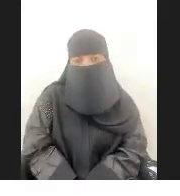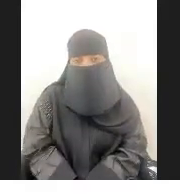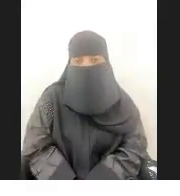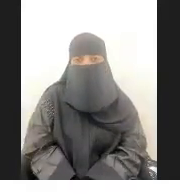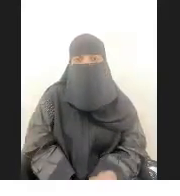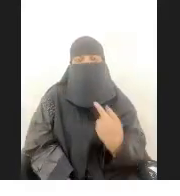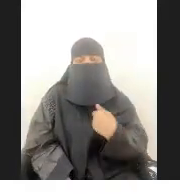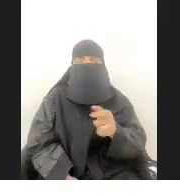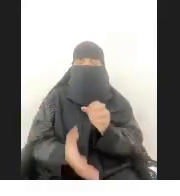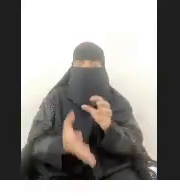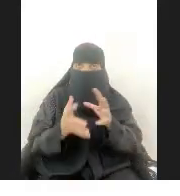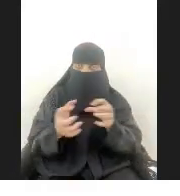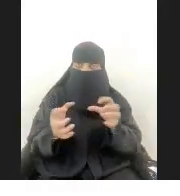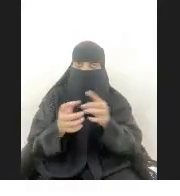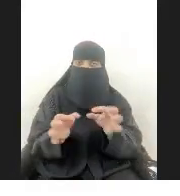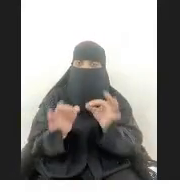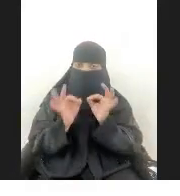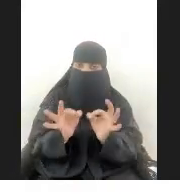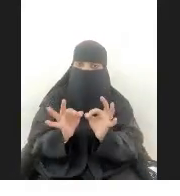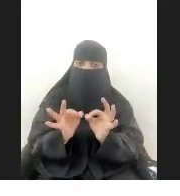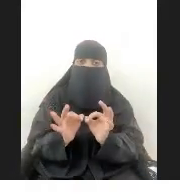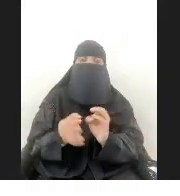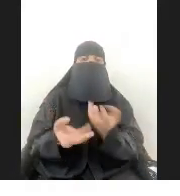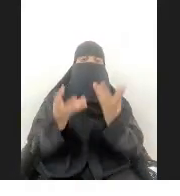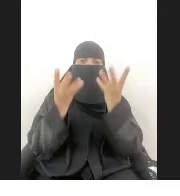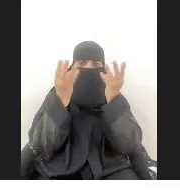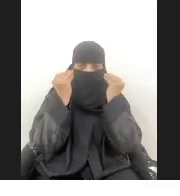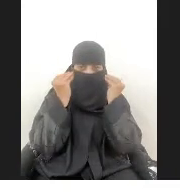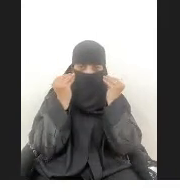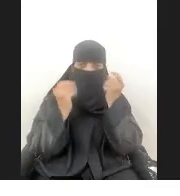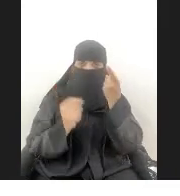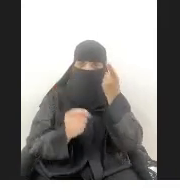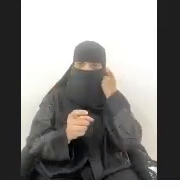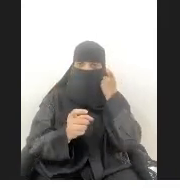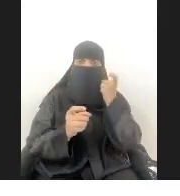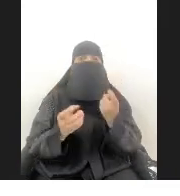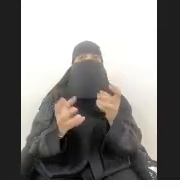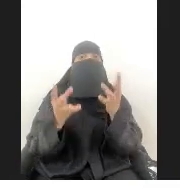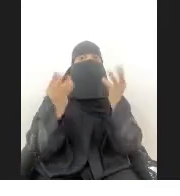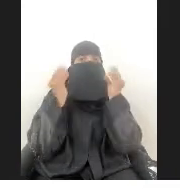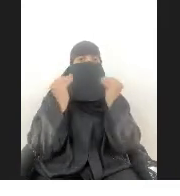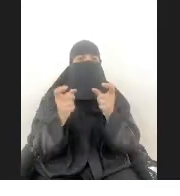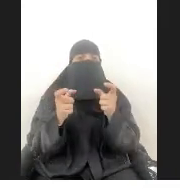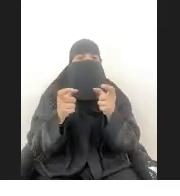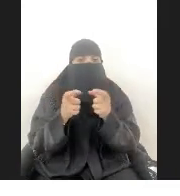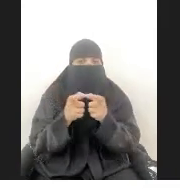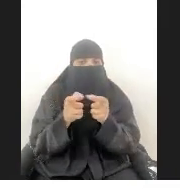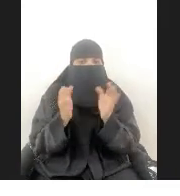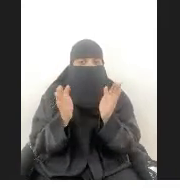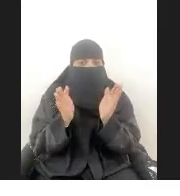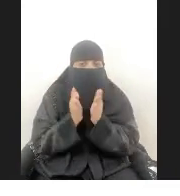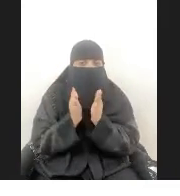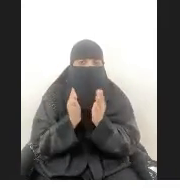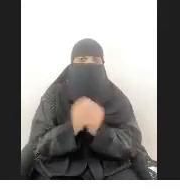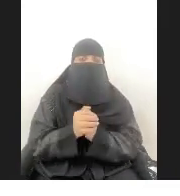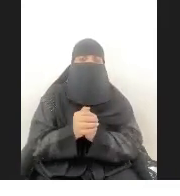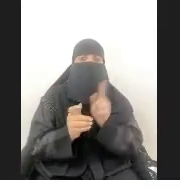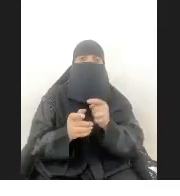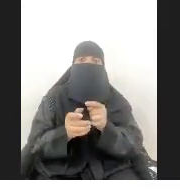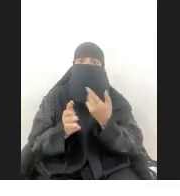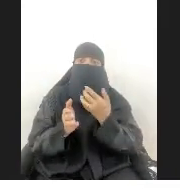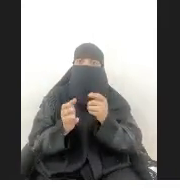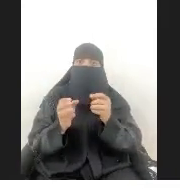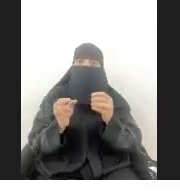نعني بالتحديد اليوم اللي هو مفهوم التعلم المصغر اللي هو المايكرو ليرنينج. طبعا هو يعتبر نموذج جديد لعمليات التعلم